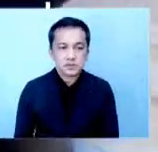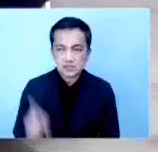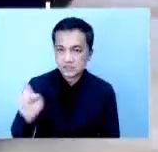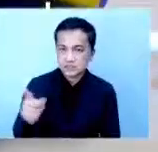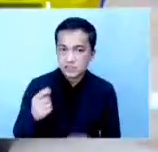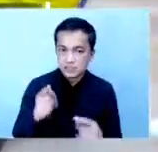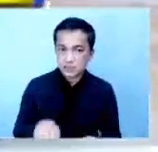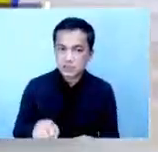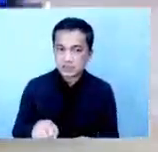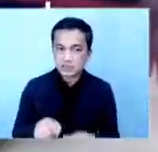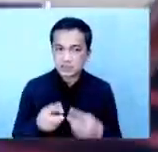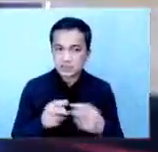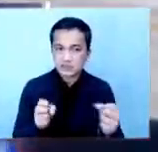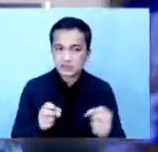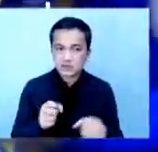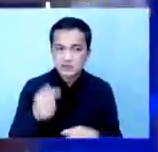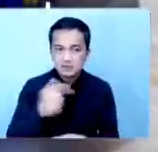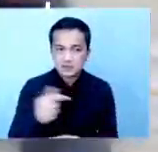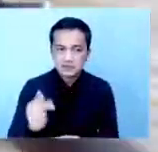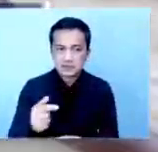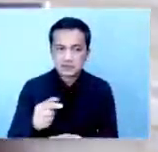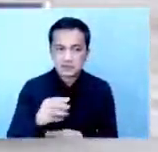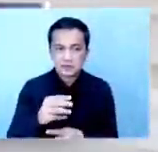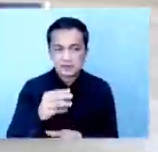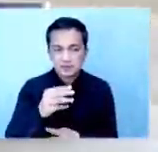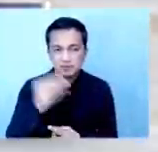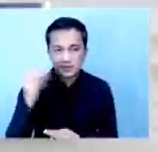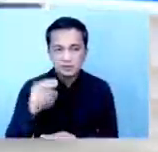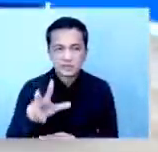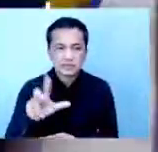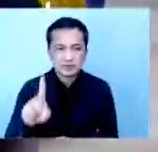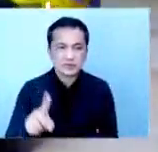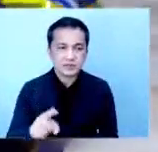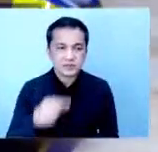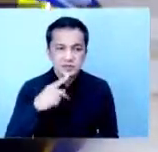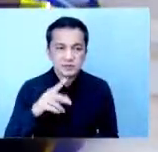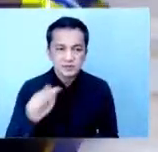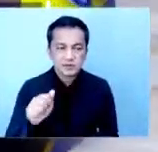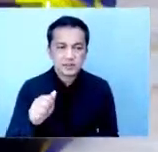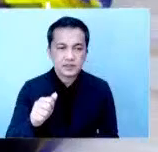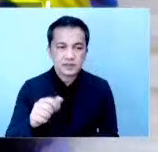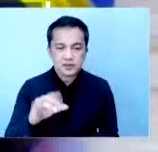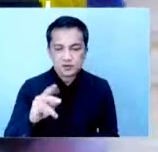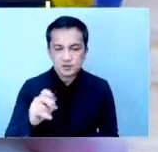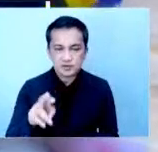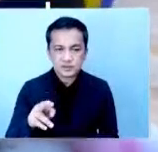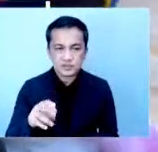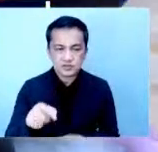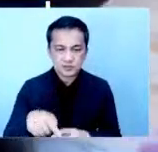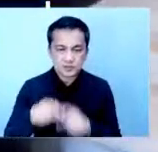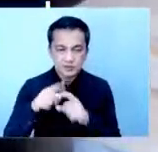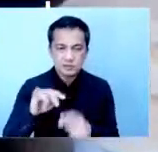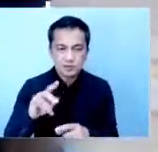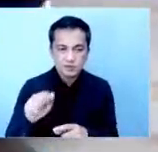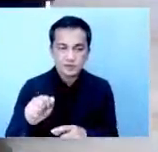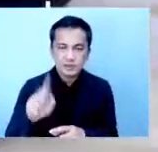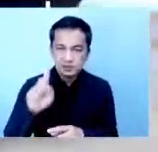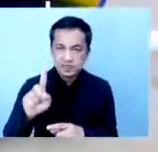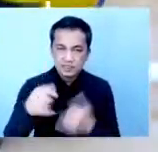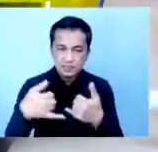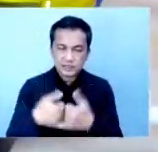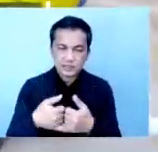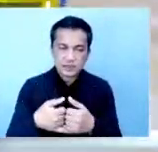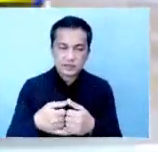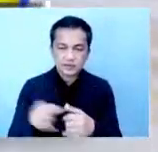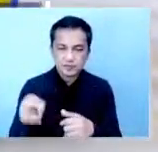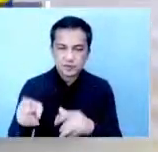kontra Ginebra noong March 31. Ayon kay PBA Commissioner Willie Marcial, suspended si Abueva ng isang laro at pinagmulta pa